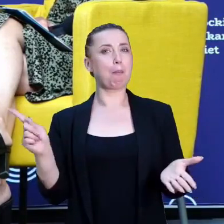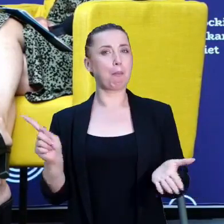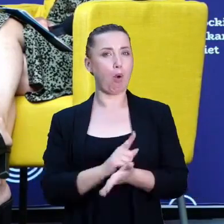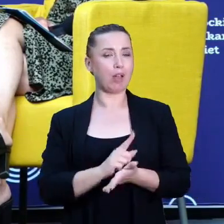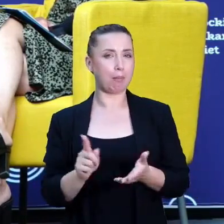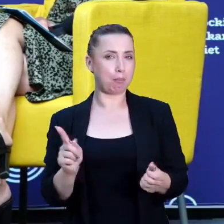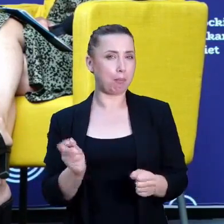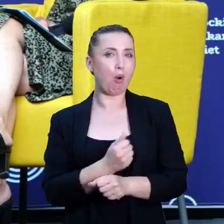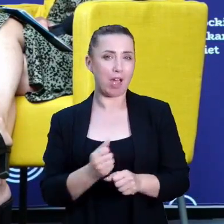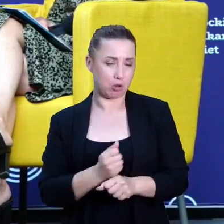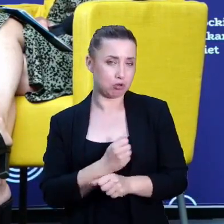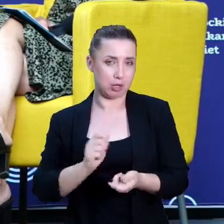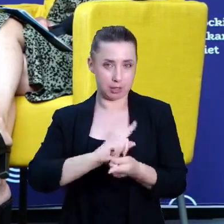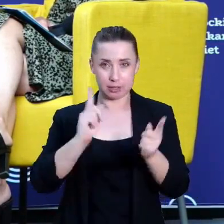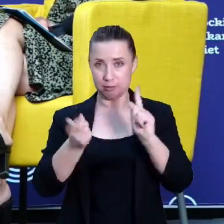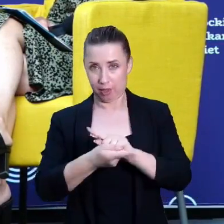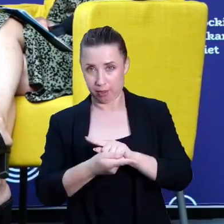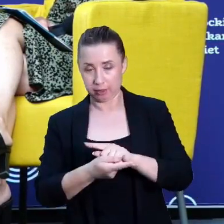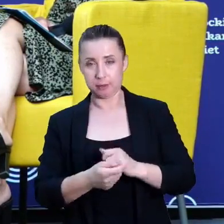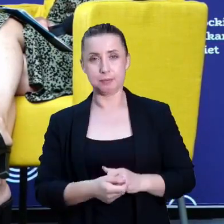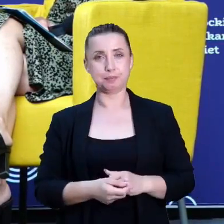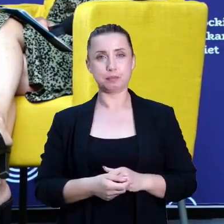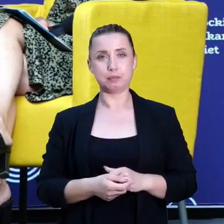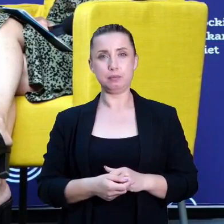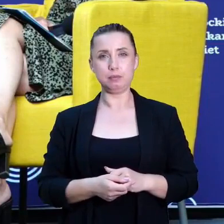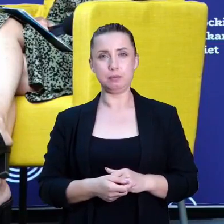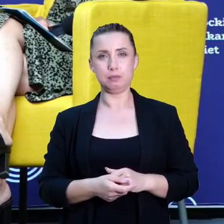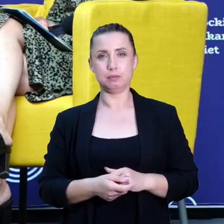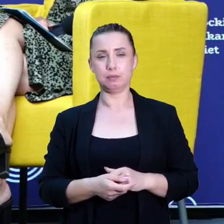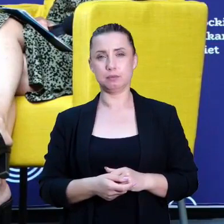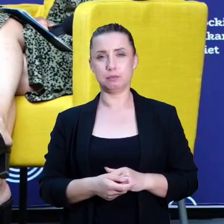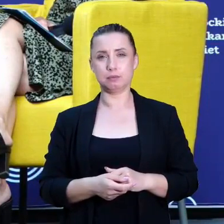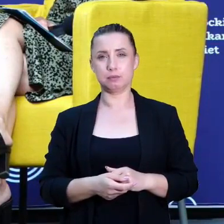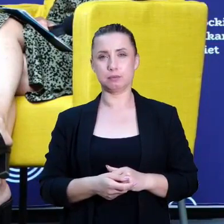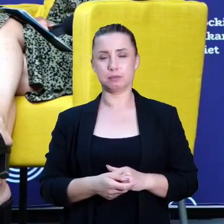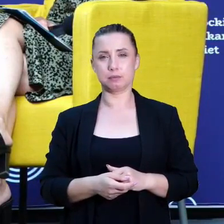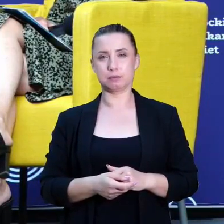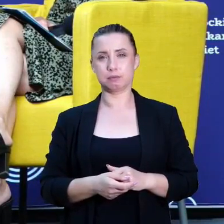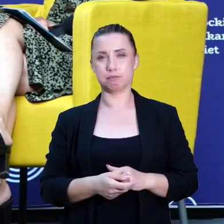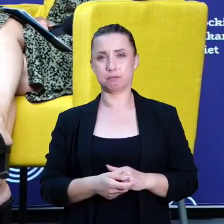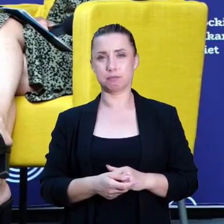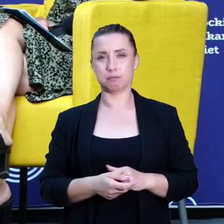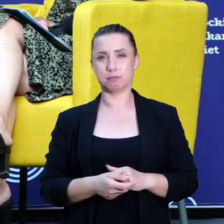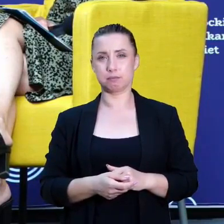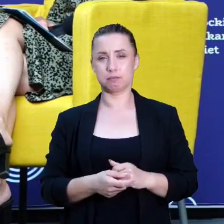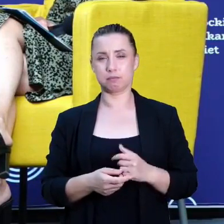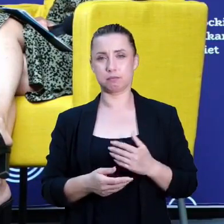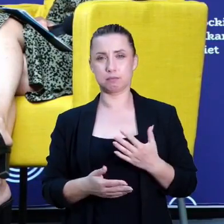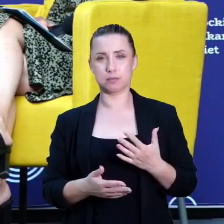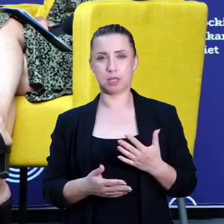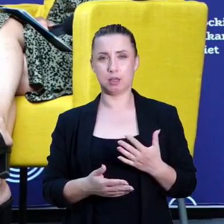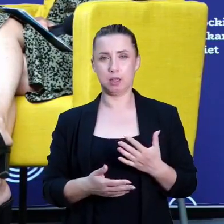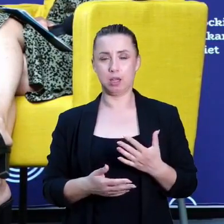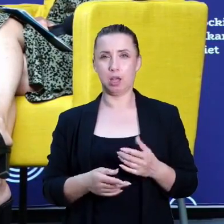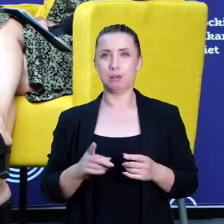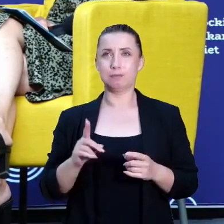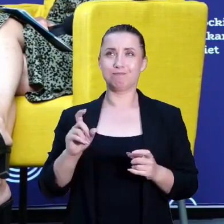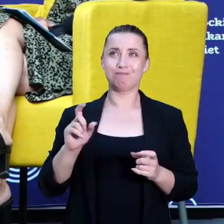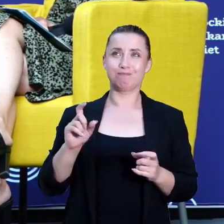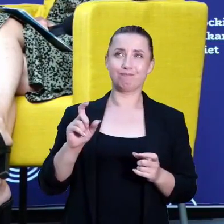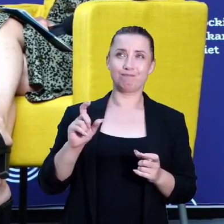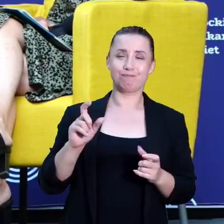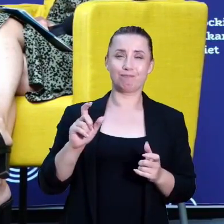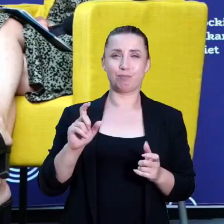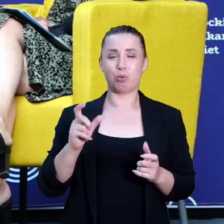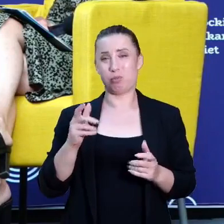wydaje mi się, które jednak gdzieś tam zachodzą, wbrew temu, co niestety niektórzy no, rządzący też chcieliby z